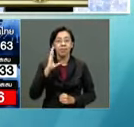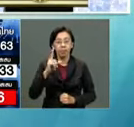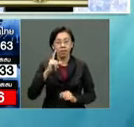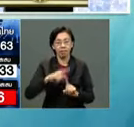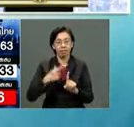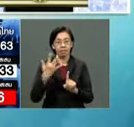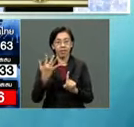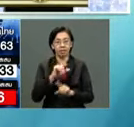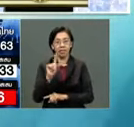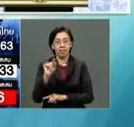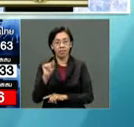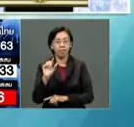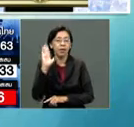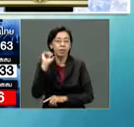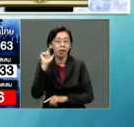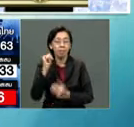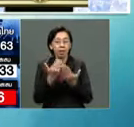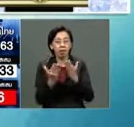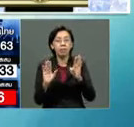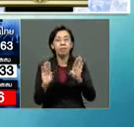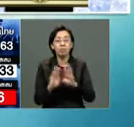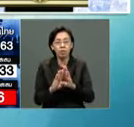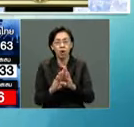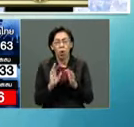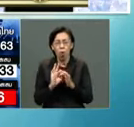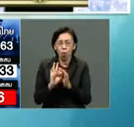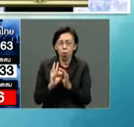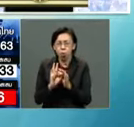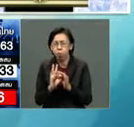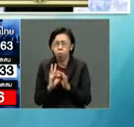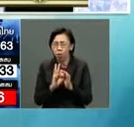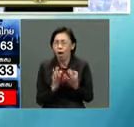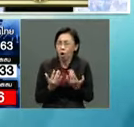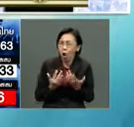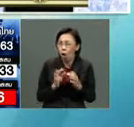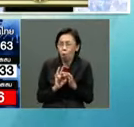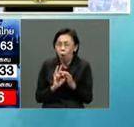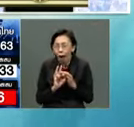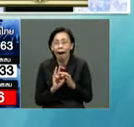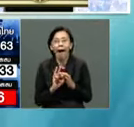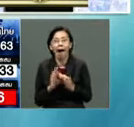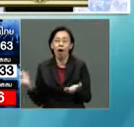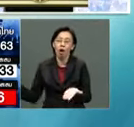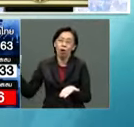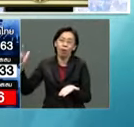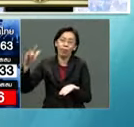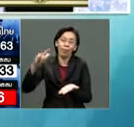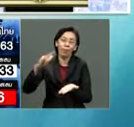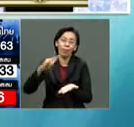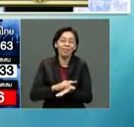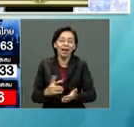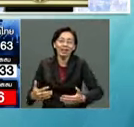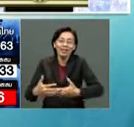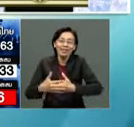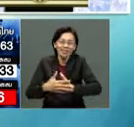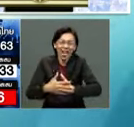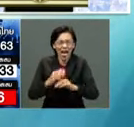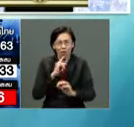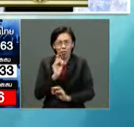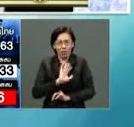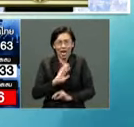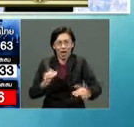ครับพ่อแม่ผู้ปกครองทั้งหลายที่ เป็นห่วงเด็กๆนะครับก็จะได้กลับมาสู่อ้อมกอดแล้วนะครับเอ๊ะอย่าเรียกว่าอ้อมกอดเลย